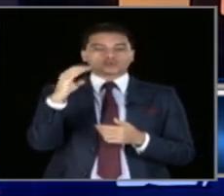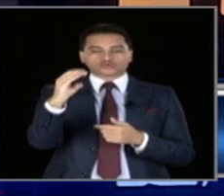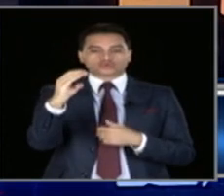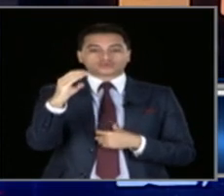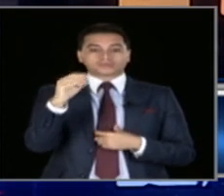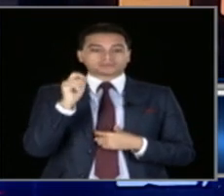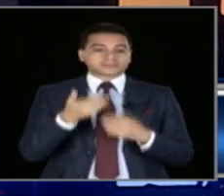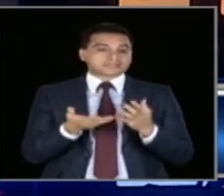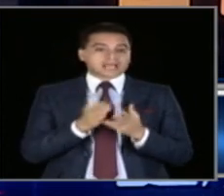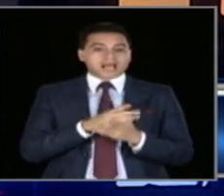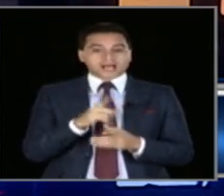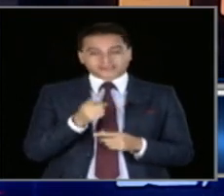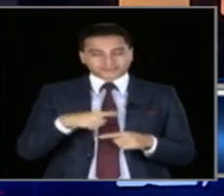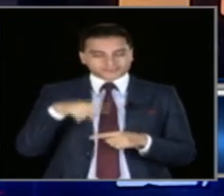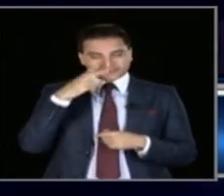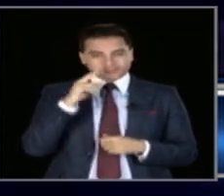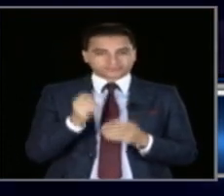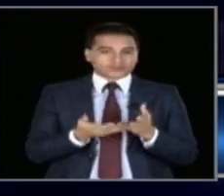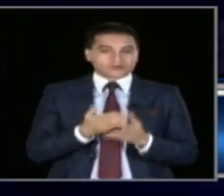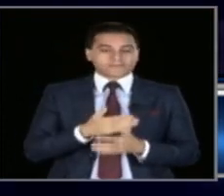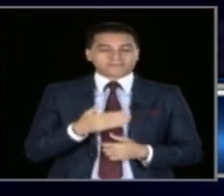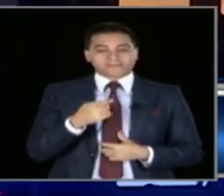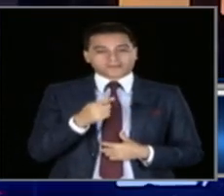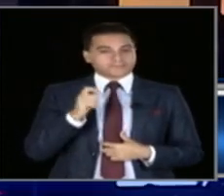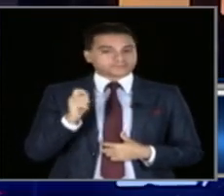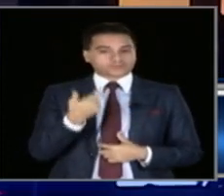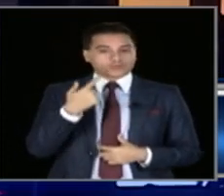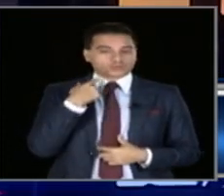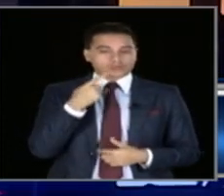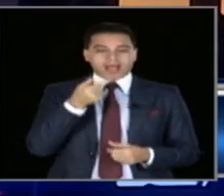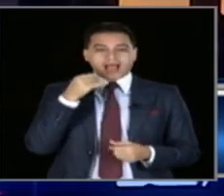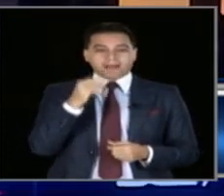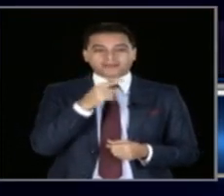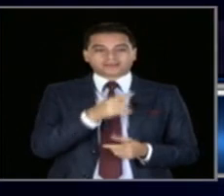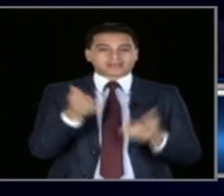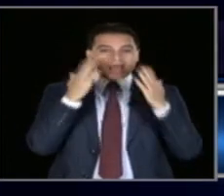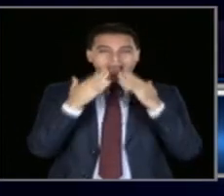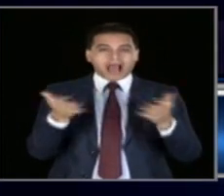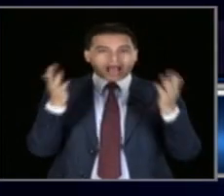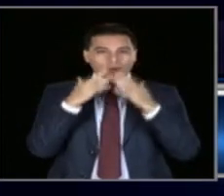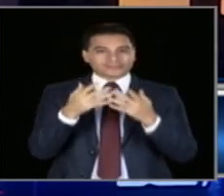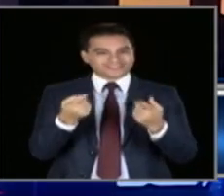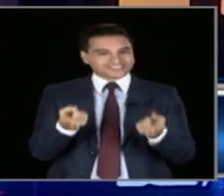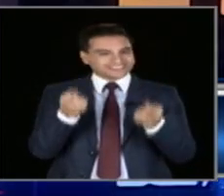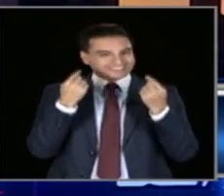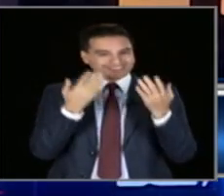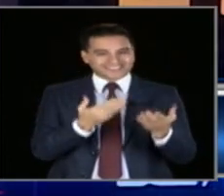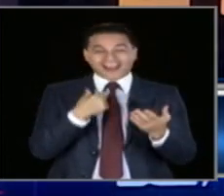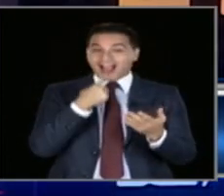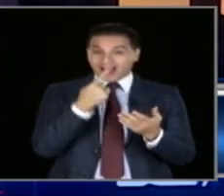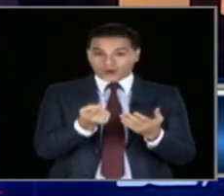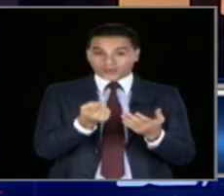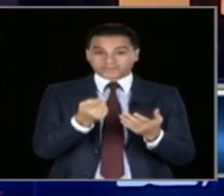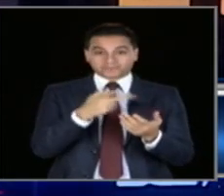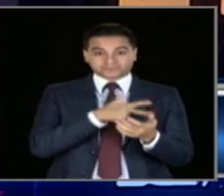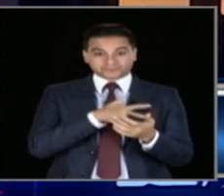يا نهار ابيض، يا نهار. عاجبك كده يا احمد؟ هنا بقى بتصوت. أقول هو